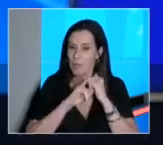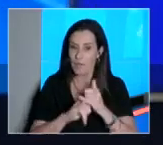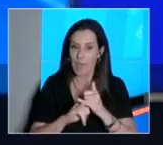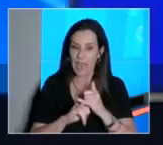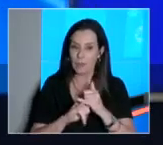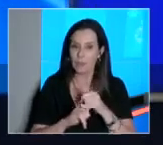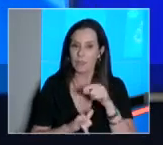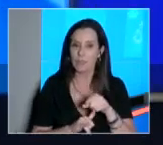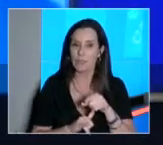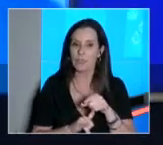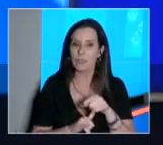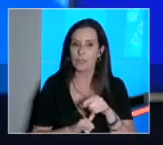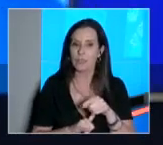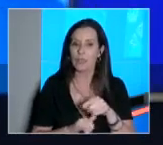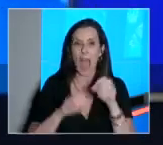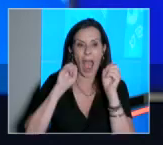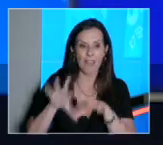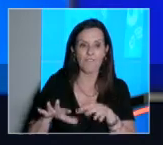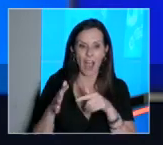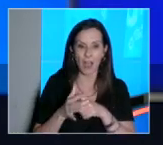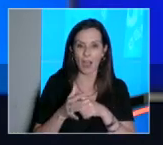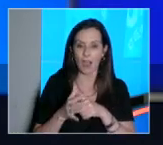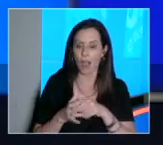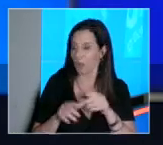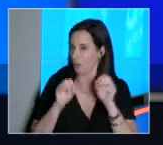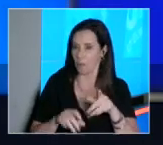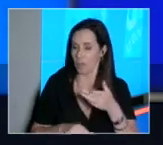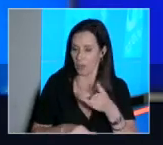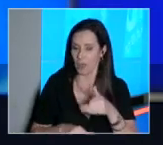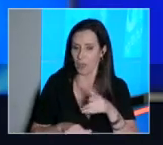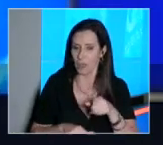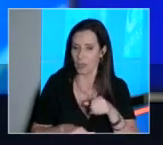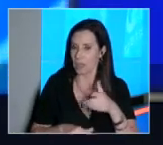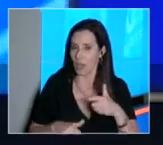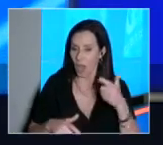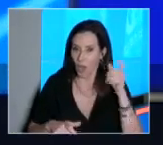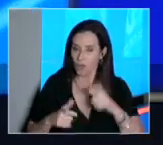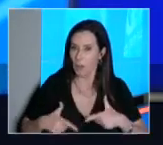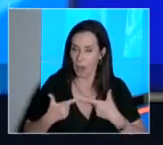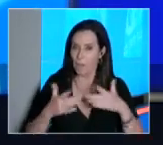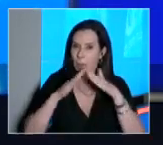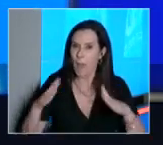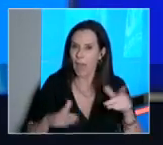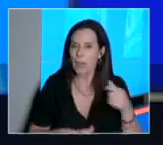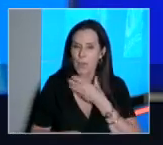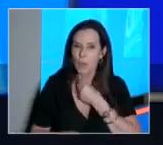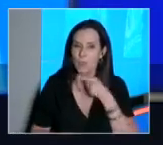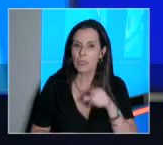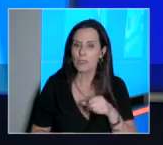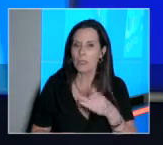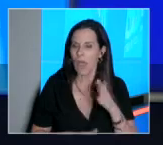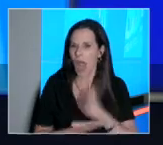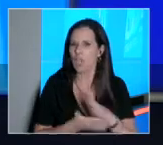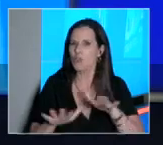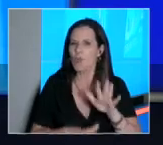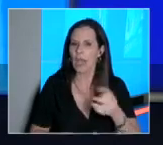אותם לכאן, זה אקטיבי. הפקרה זה עניין אקטיבי. זה שהאנשים האלה חיים במחנות בגונדר ובאדיס, זה עניין